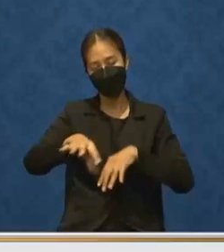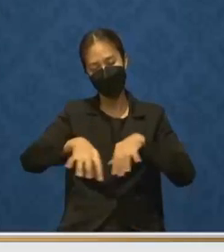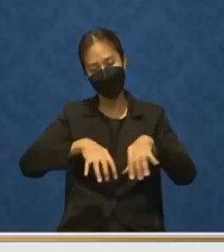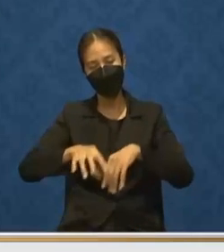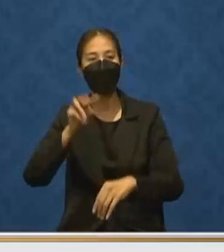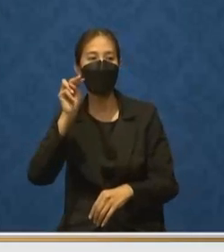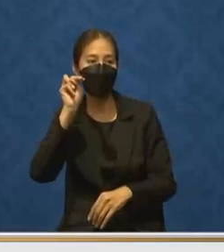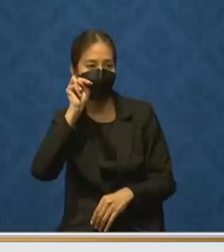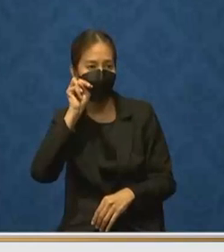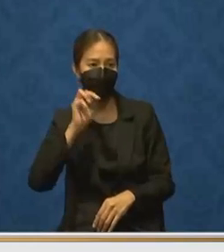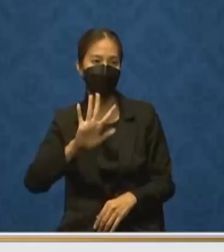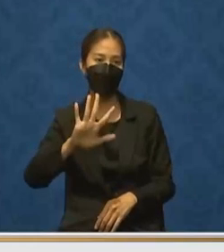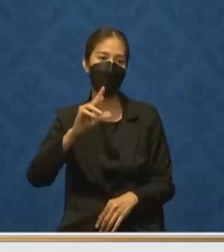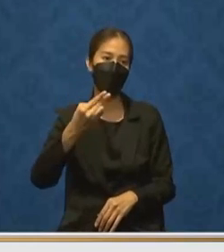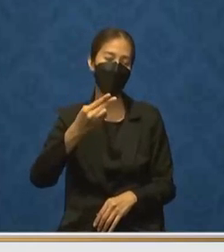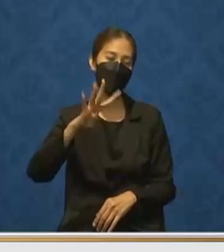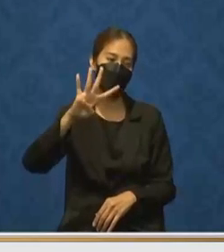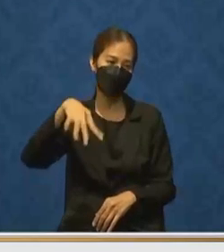มาณ